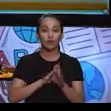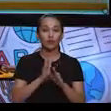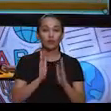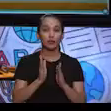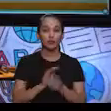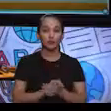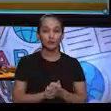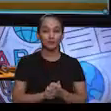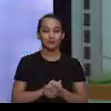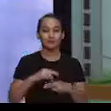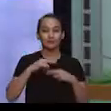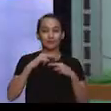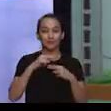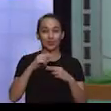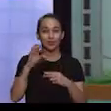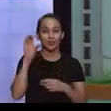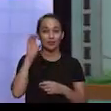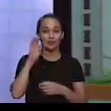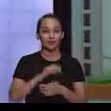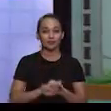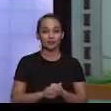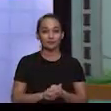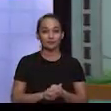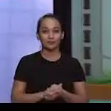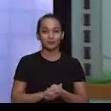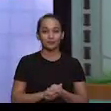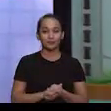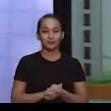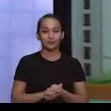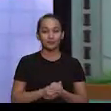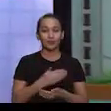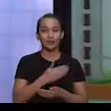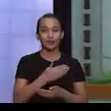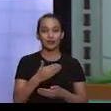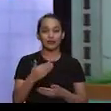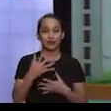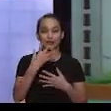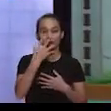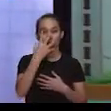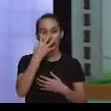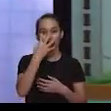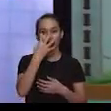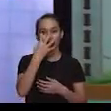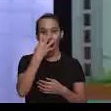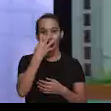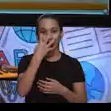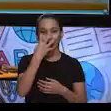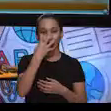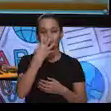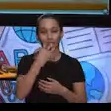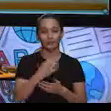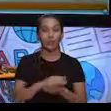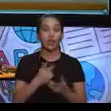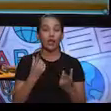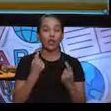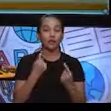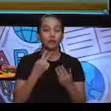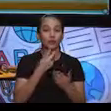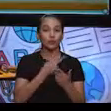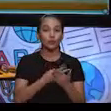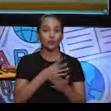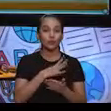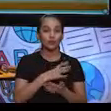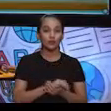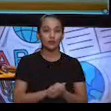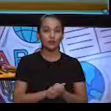topshiriqlar bajarsak. Diqqat bilan tinglang. Demak, siz ushbu rasmda qayerni